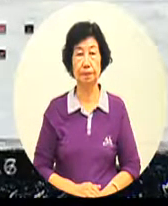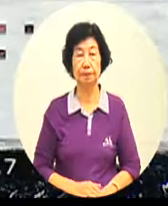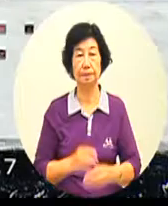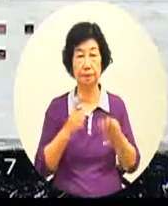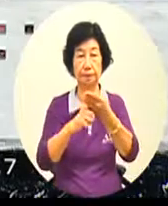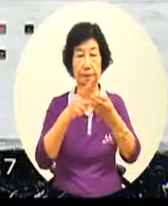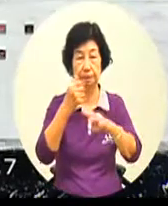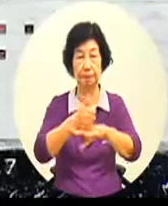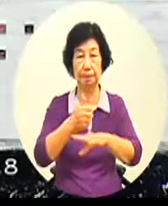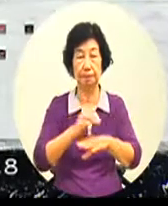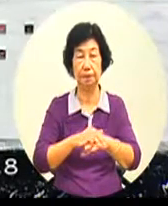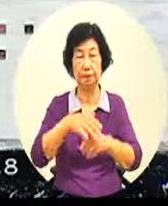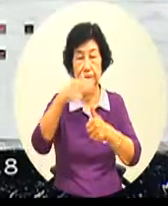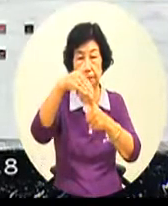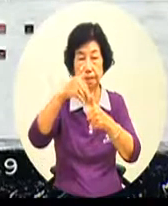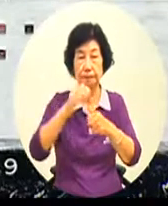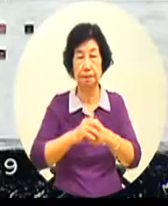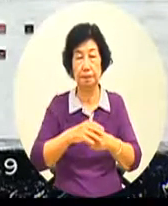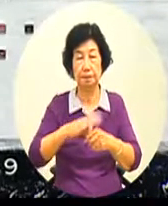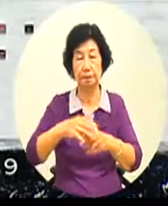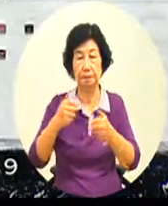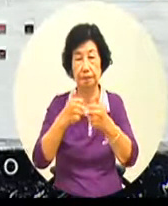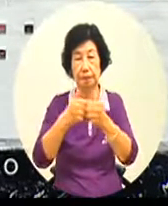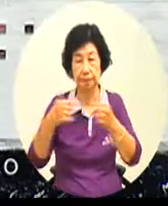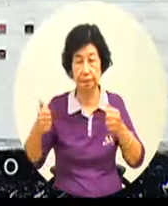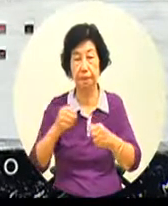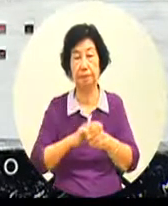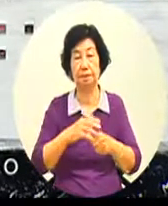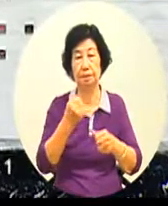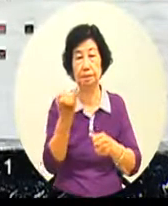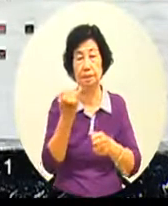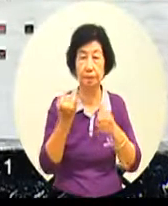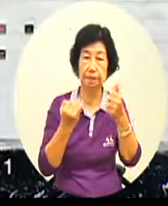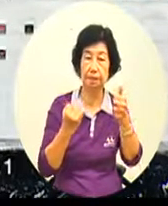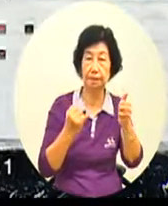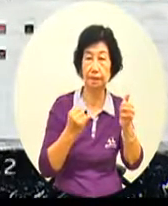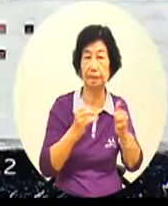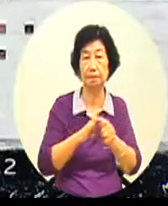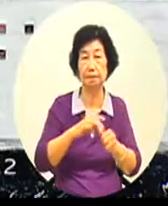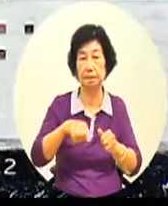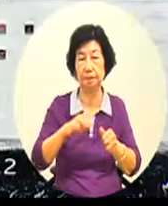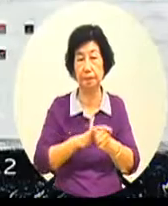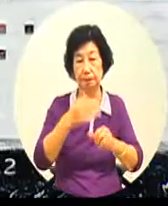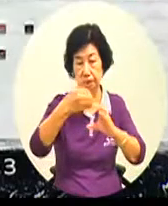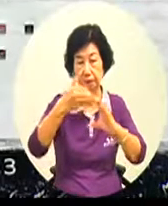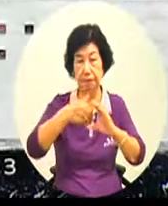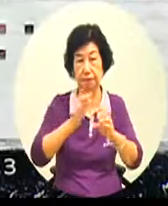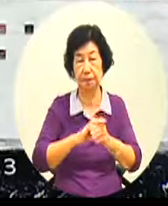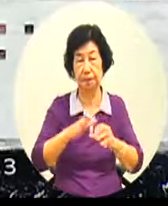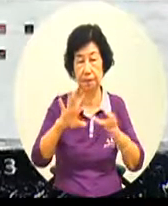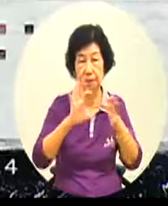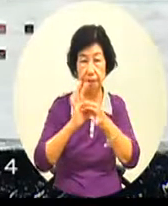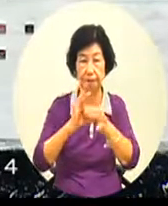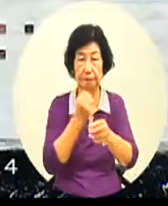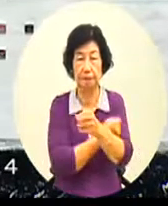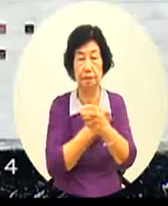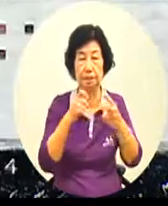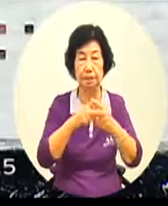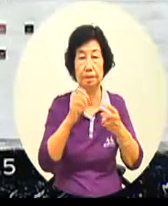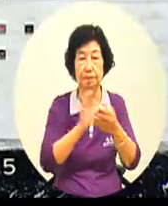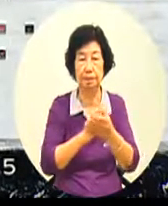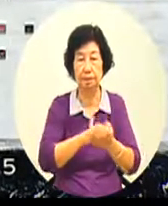主席、尔等召集人、社政部门、各位议员、女士、先生、媒体记者以及电视机前关心劳工事务的市民朋友，大